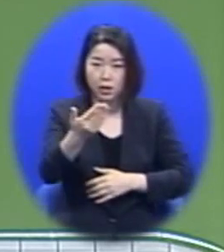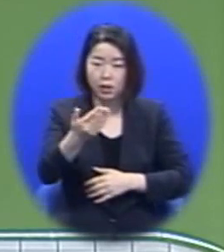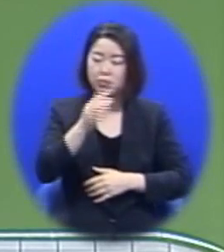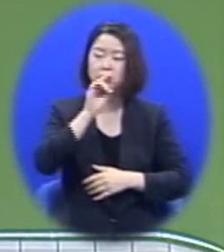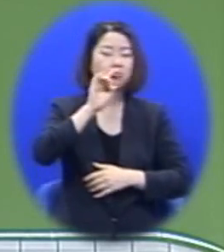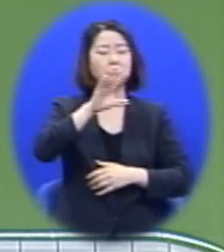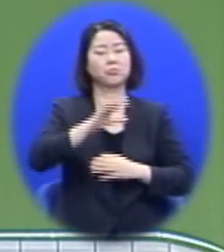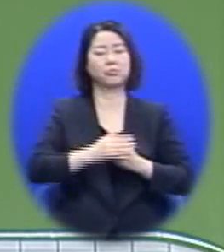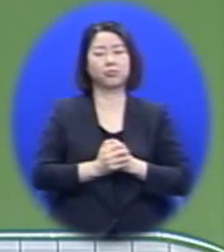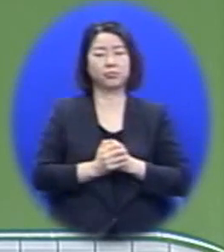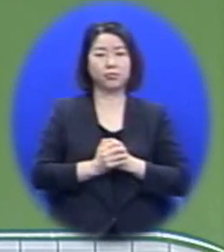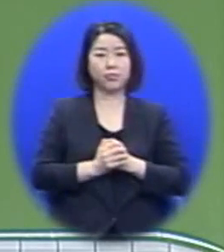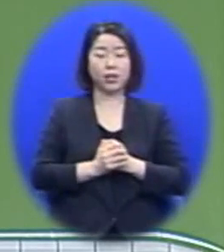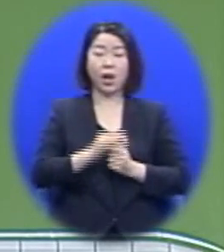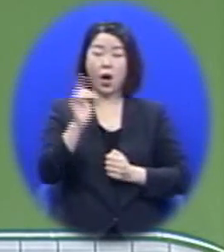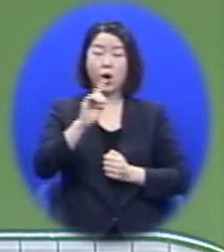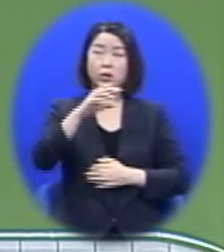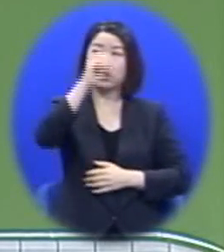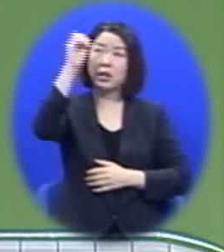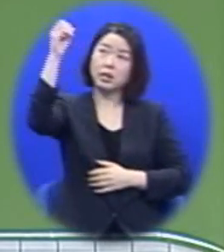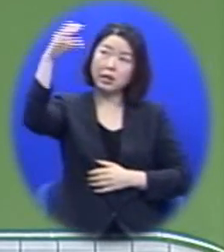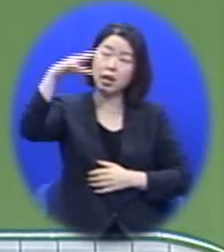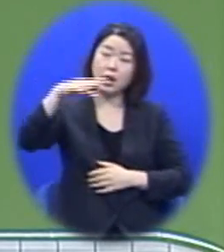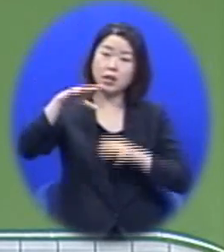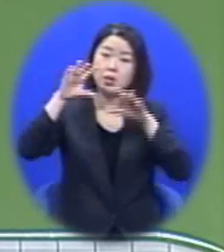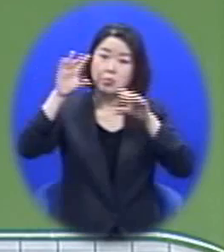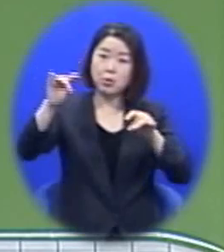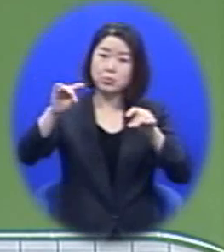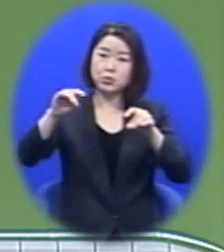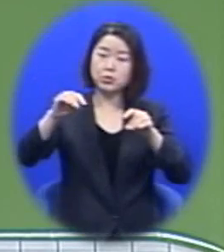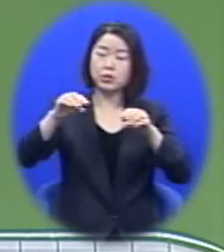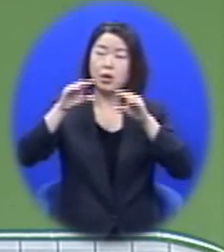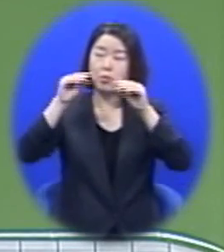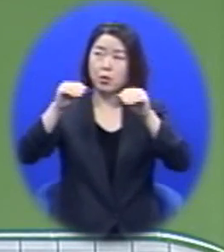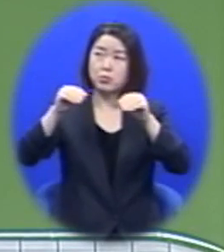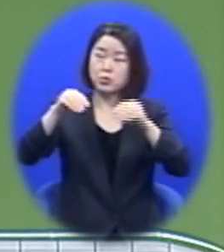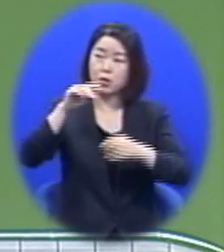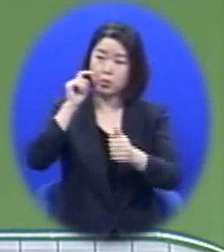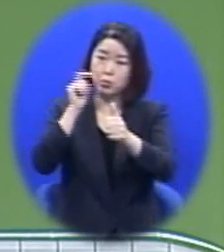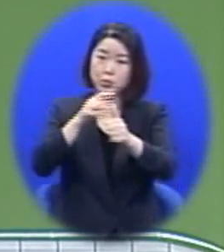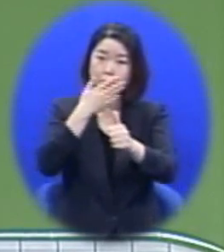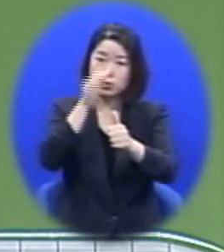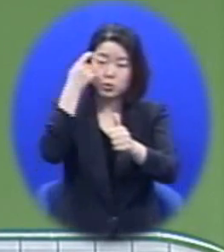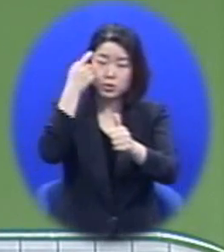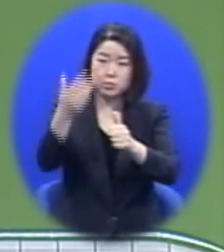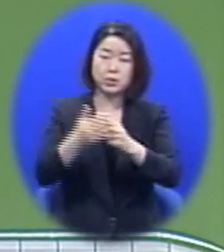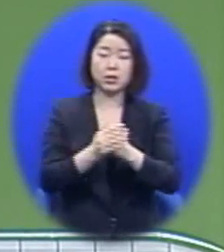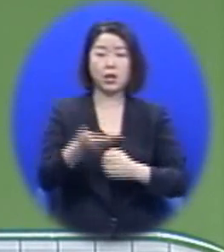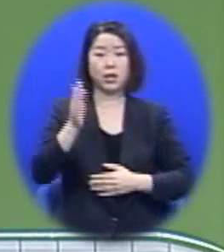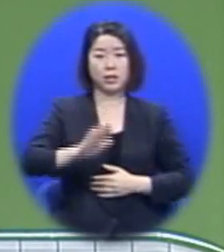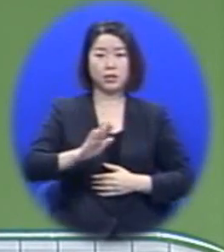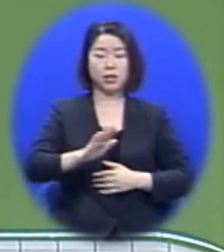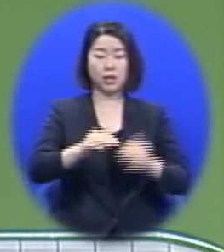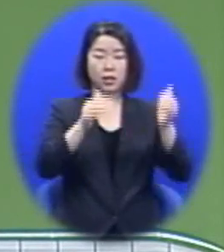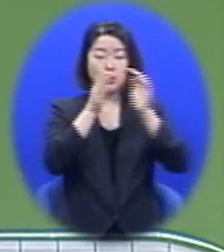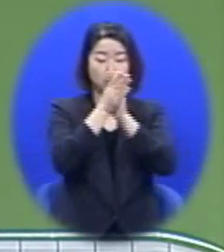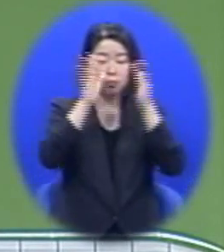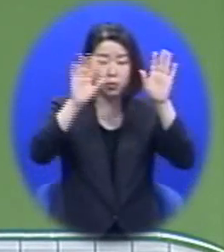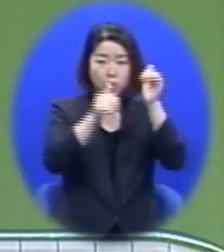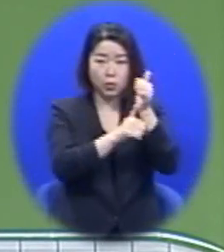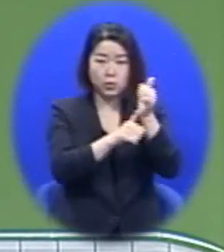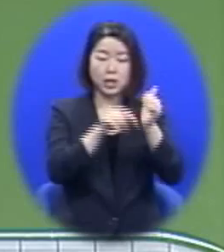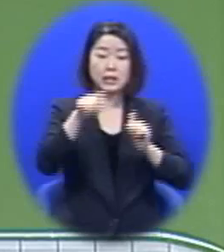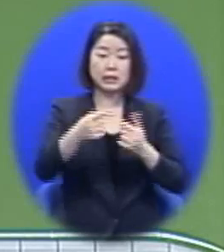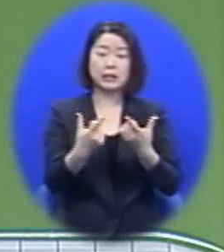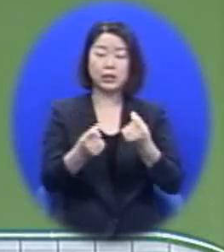되는 거죠. 어떻게 태양을 멈추라고 명령할 수 있냐 말입니다. 그런데 여호수아는 그렇게 했고 하나님은